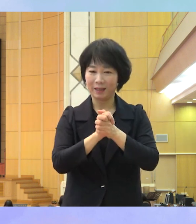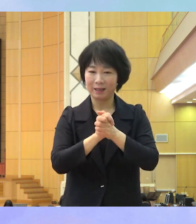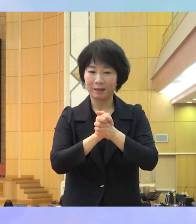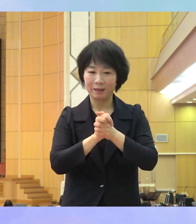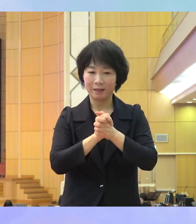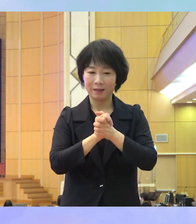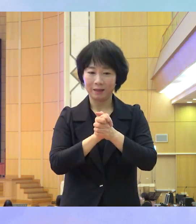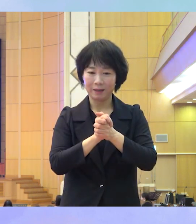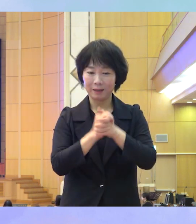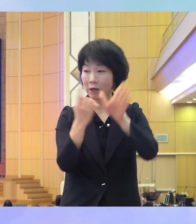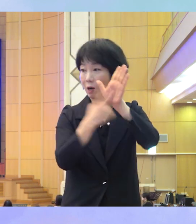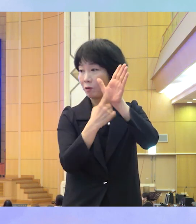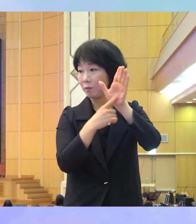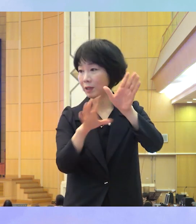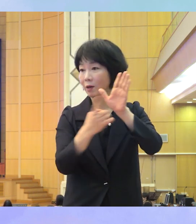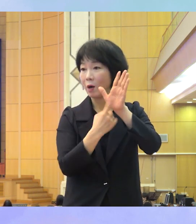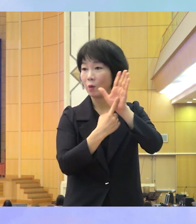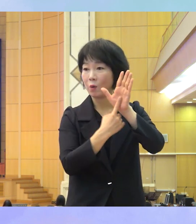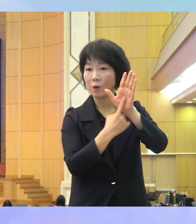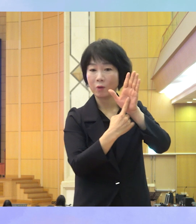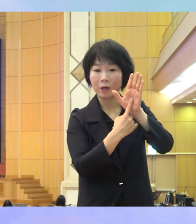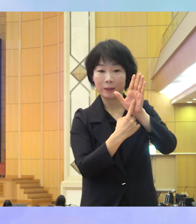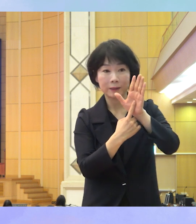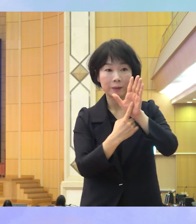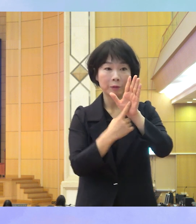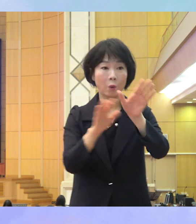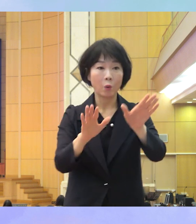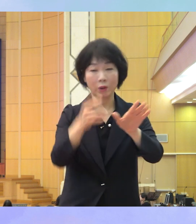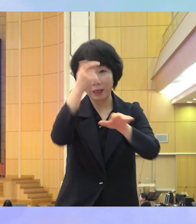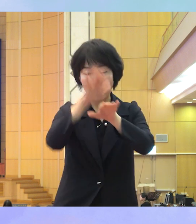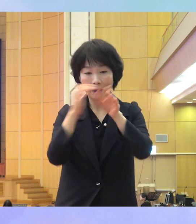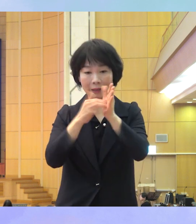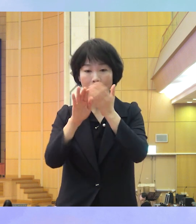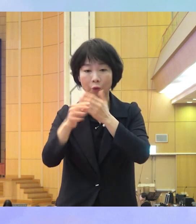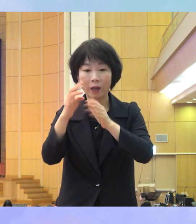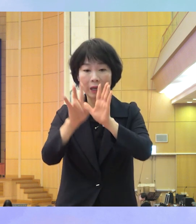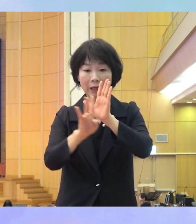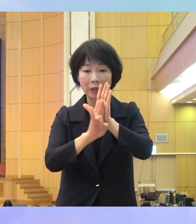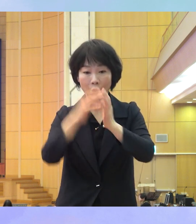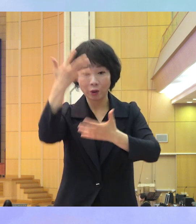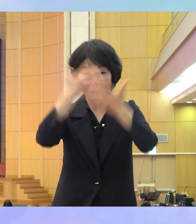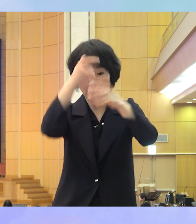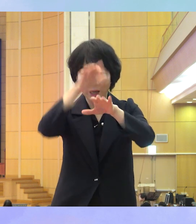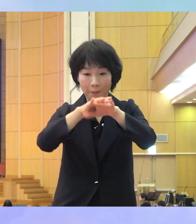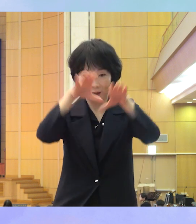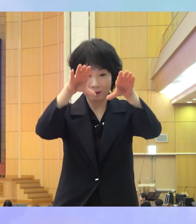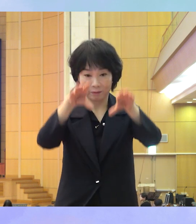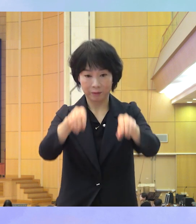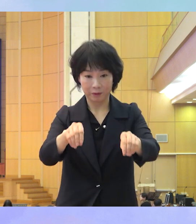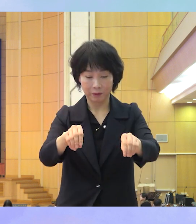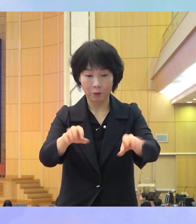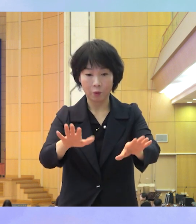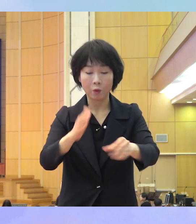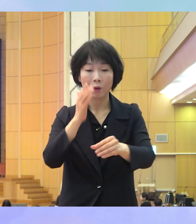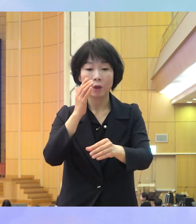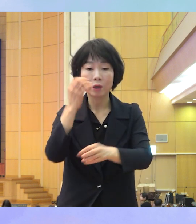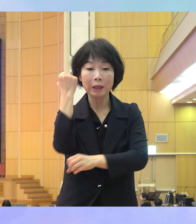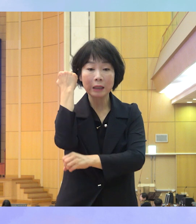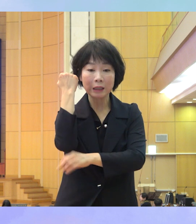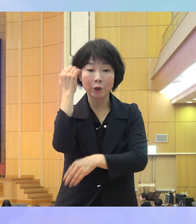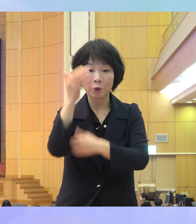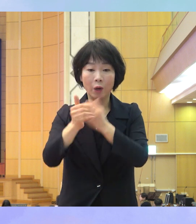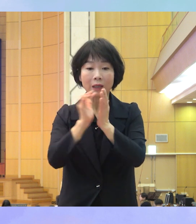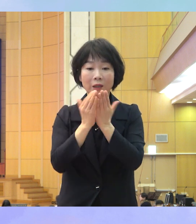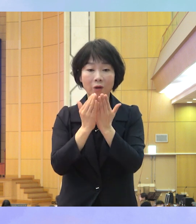네, 광고 말씀 다시 한번 말씀드리겠습니다. 3부 예배 후에 계시록 영상 예배는 없습니다. 초급 교육과